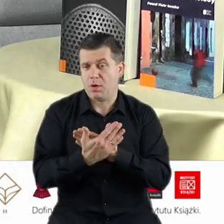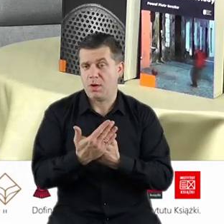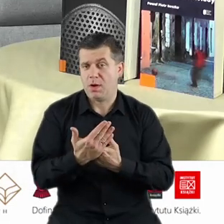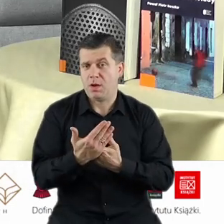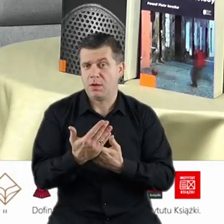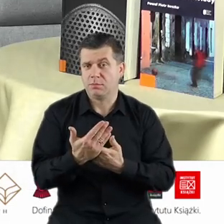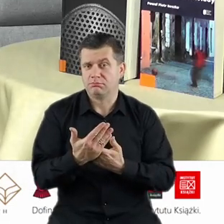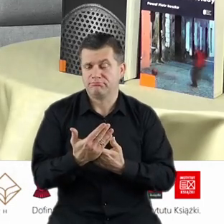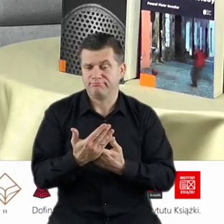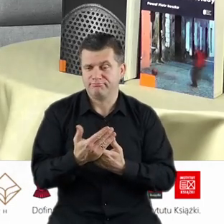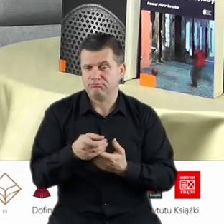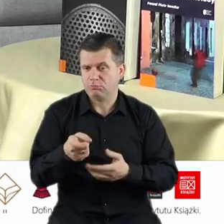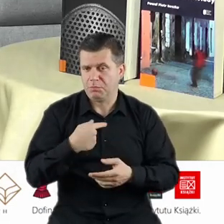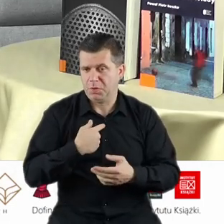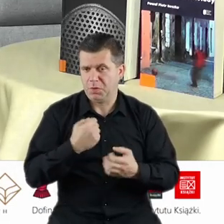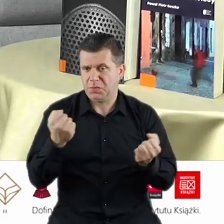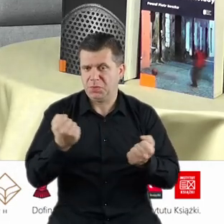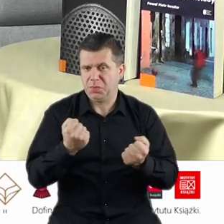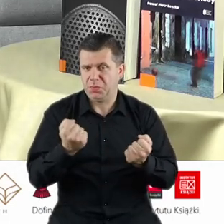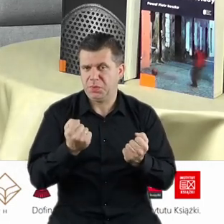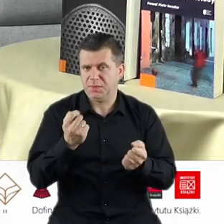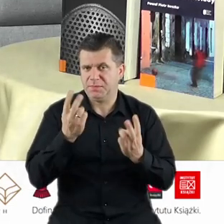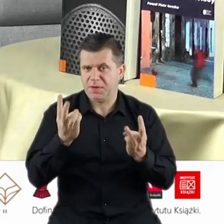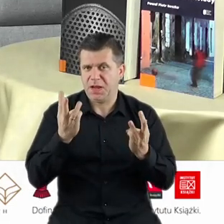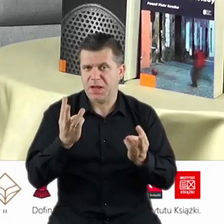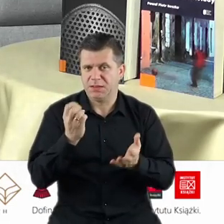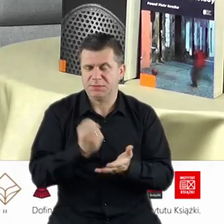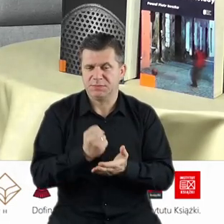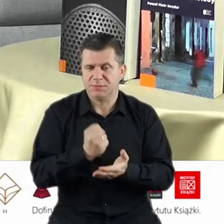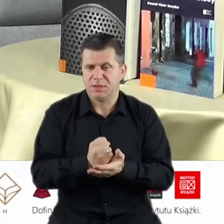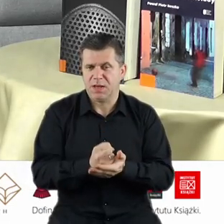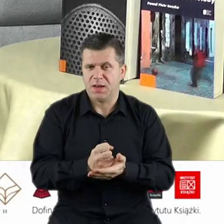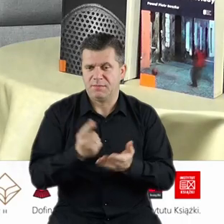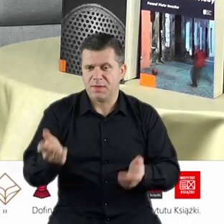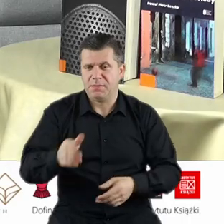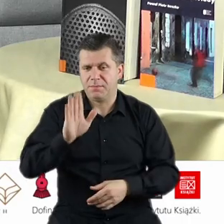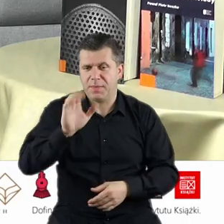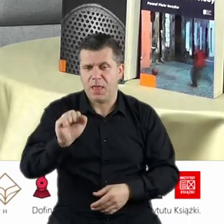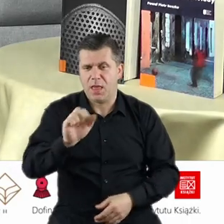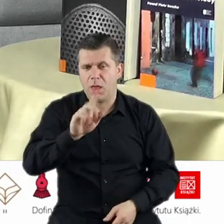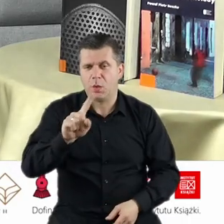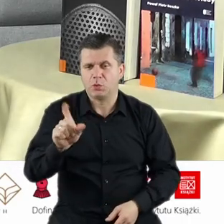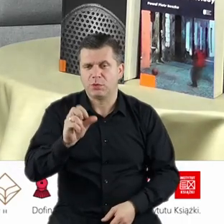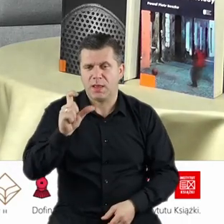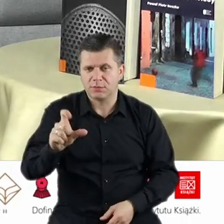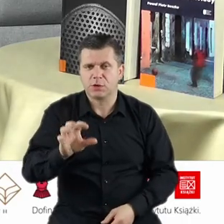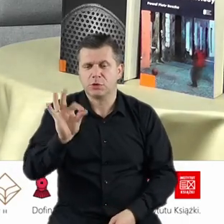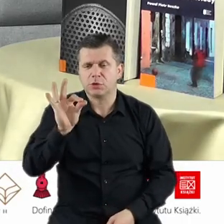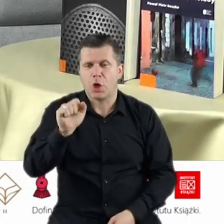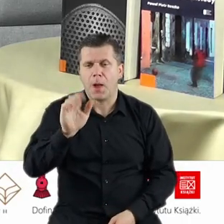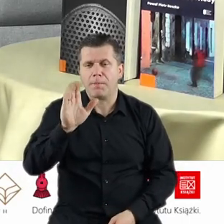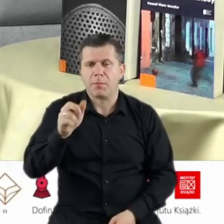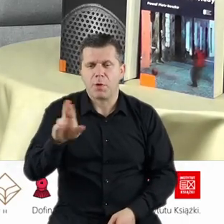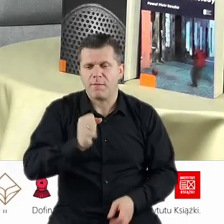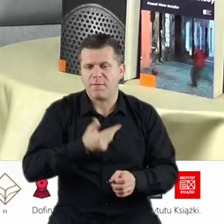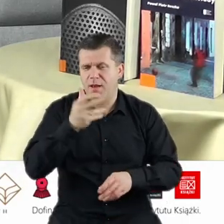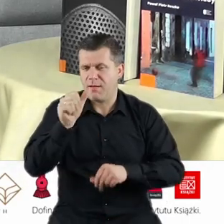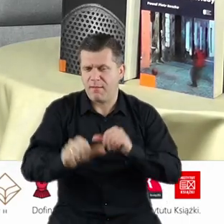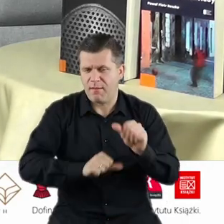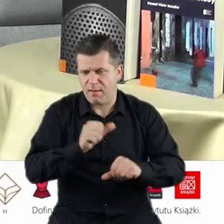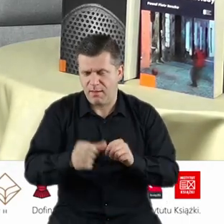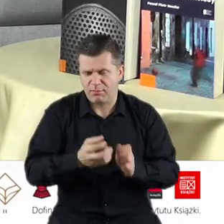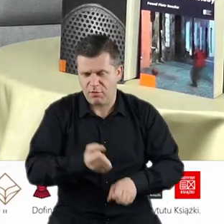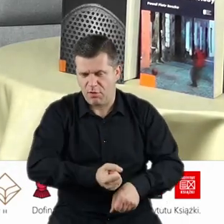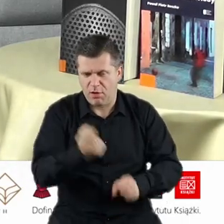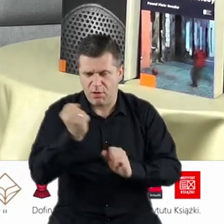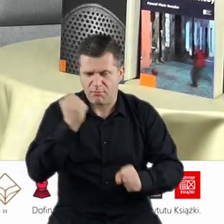No a potem się okazało, że jednak było to zjawisko i że w przypadku Ibełżca i Sobiboru tam kopano przez wiele